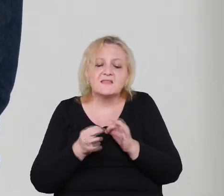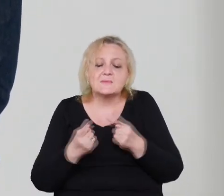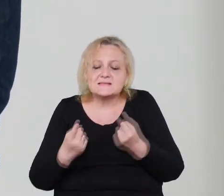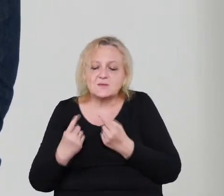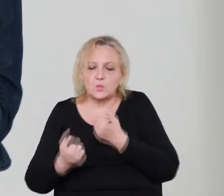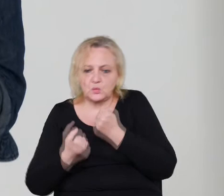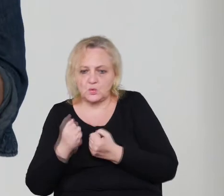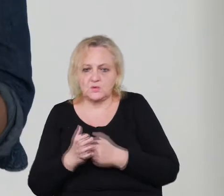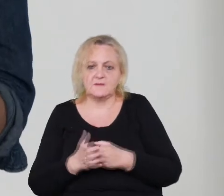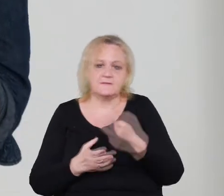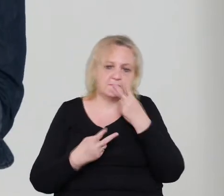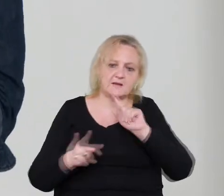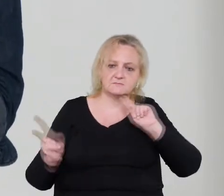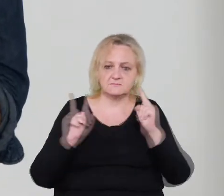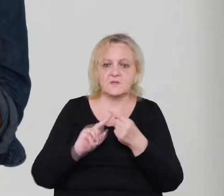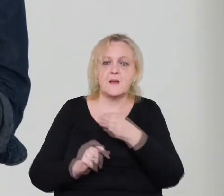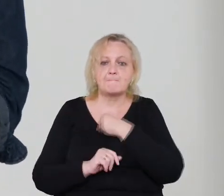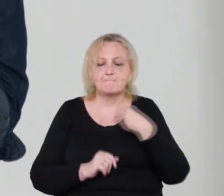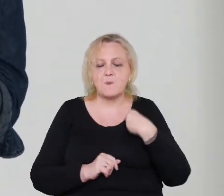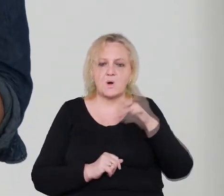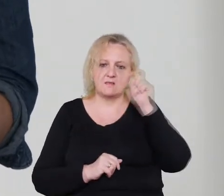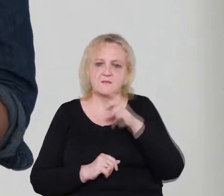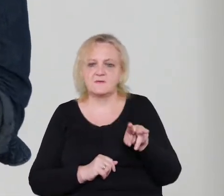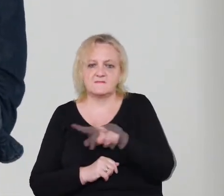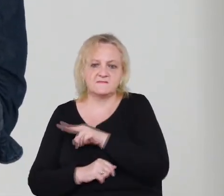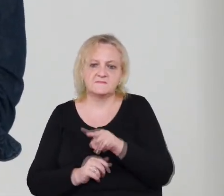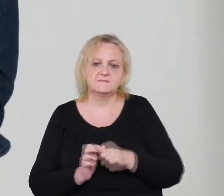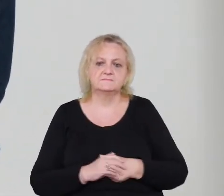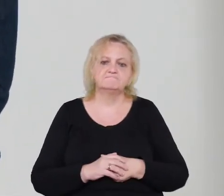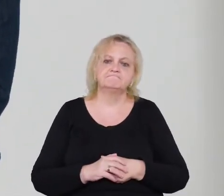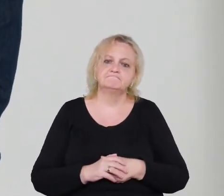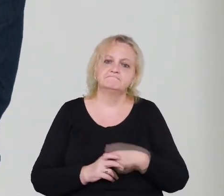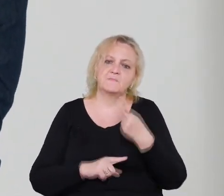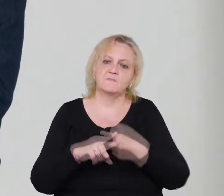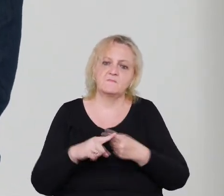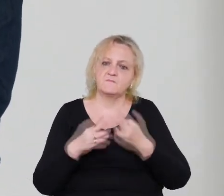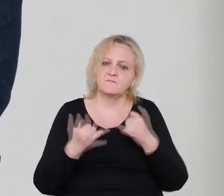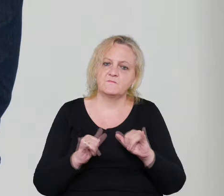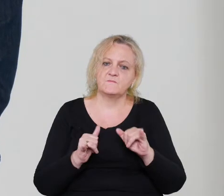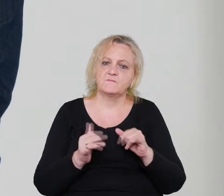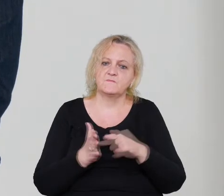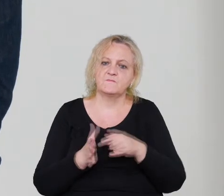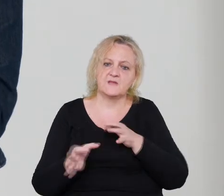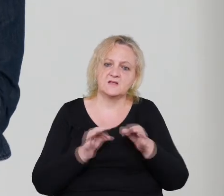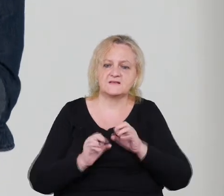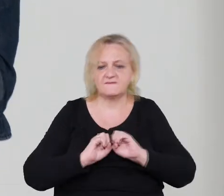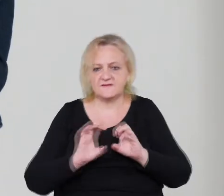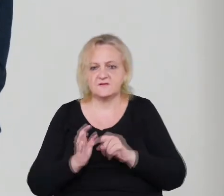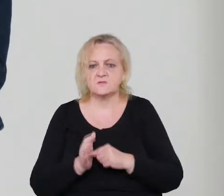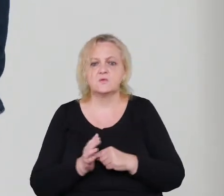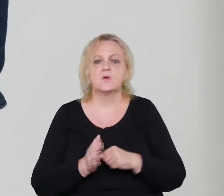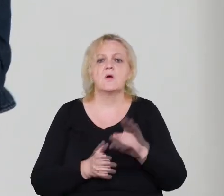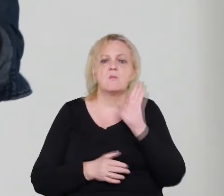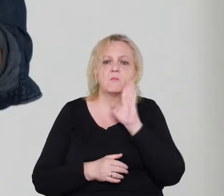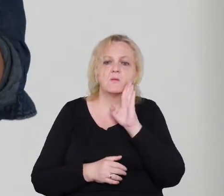bo jak się spojrzy w drugą stronę to Polacy i Niemcy inaczej tą tą tą swoją historię wyjaśnienia które jakby w